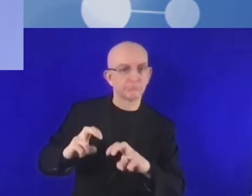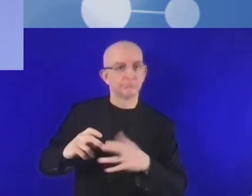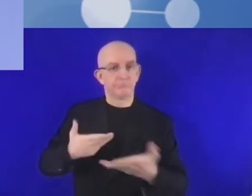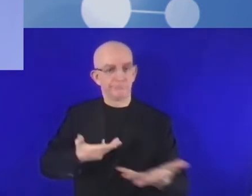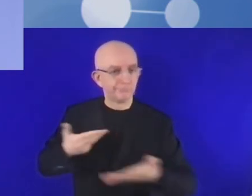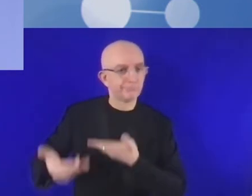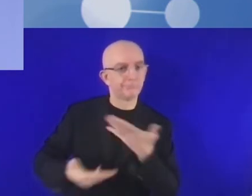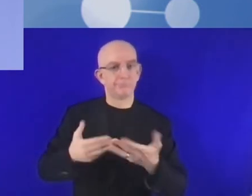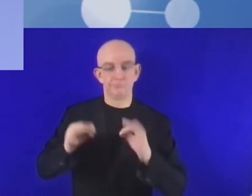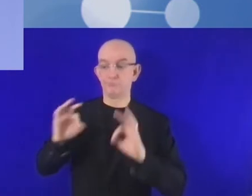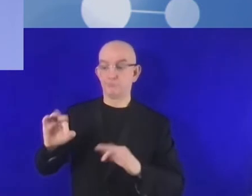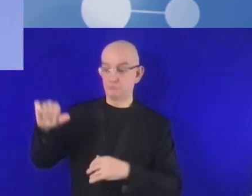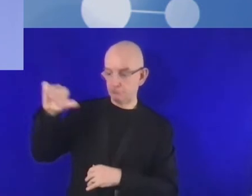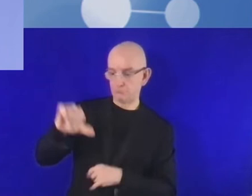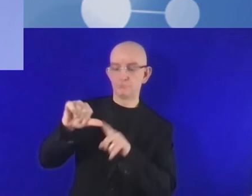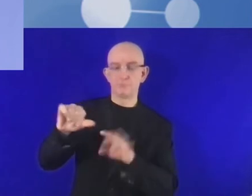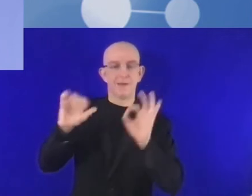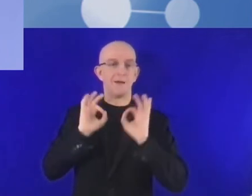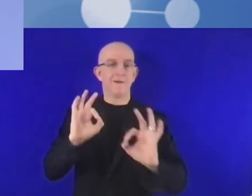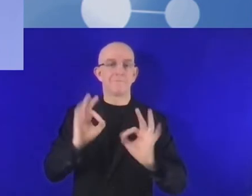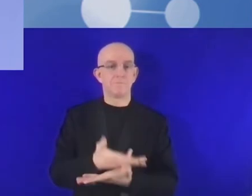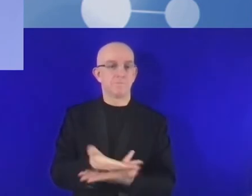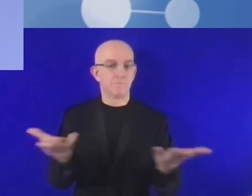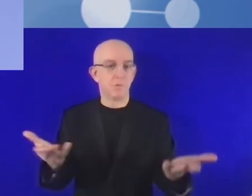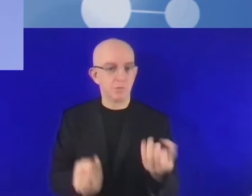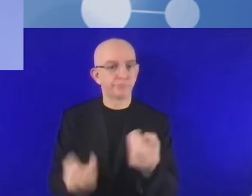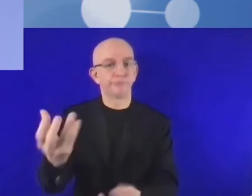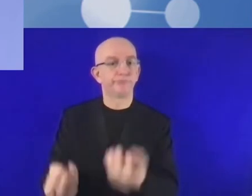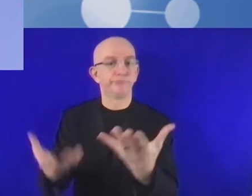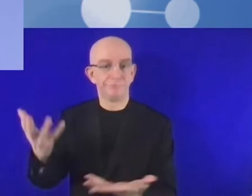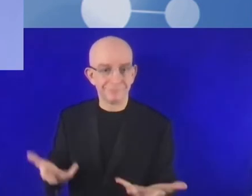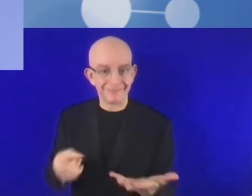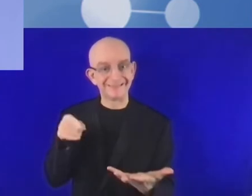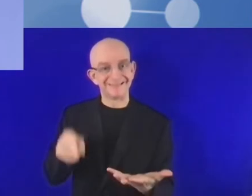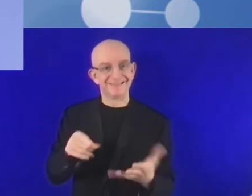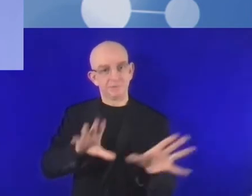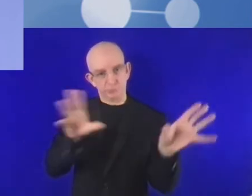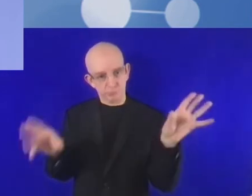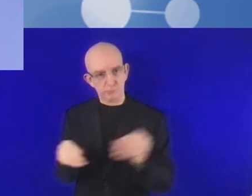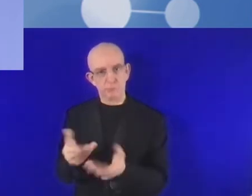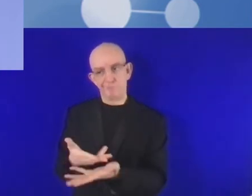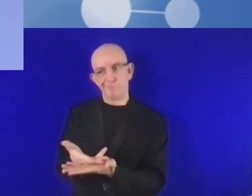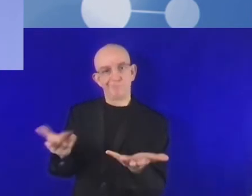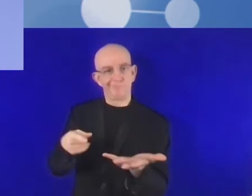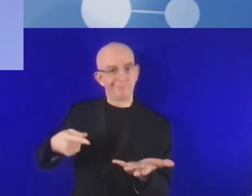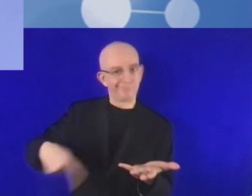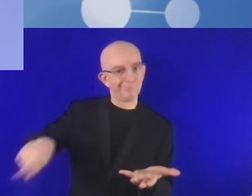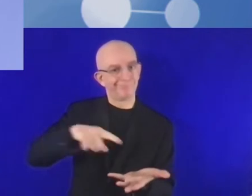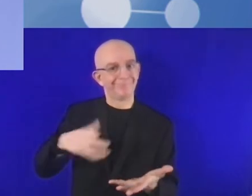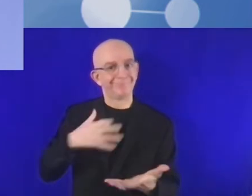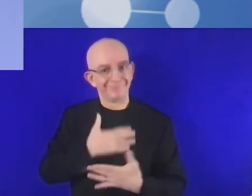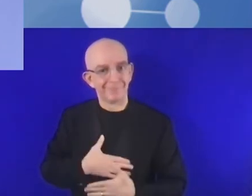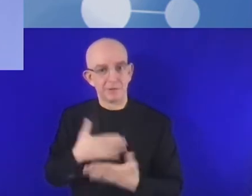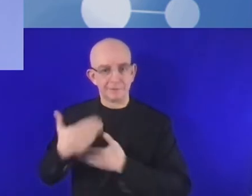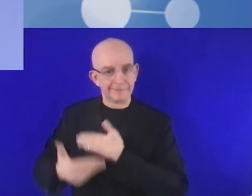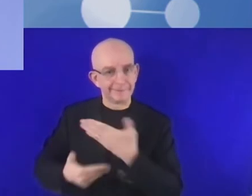助。这些合作需要各个方面积极的参与，而且大家有一个很好的